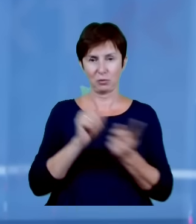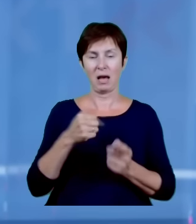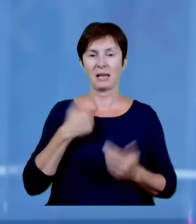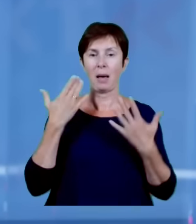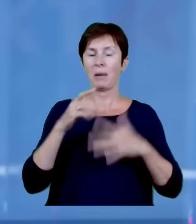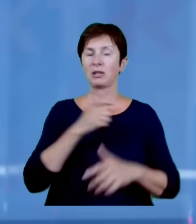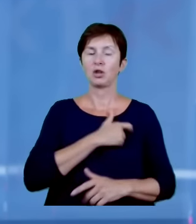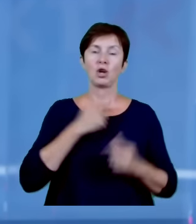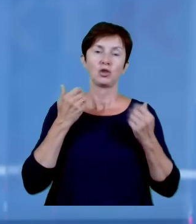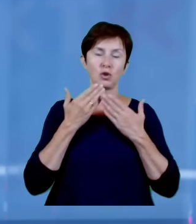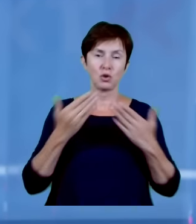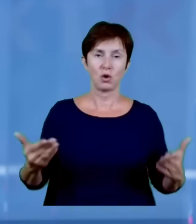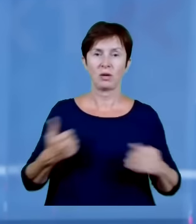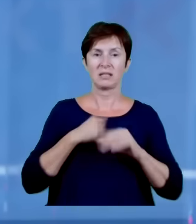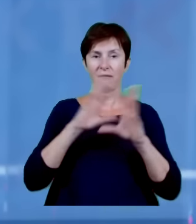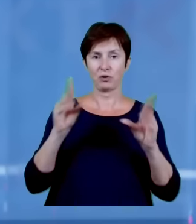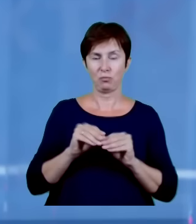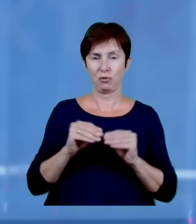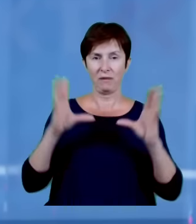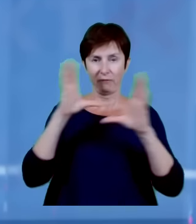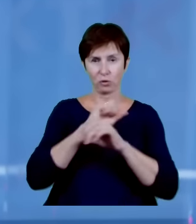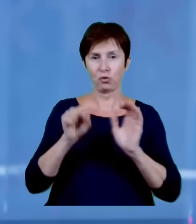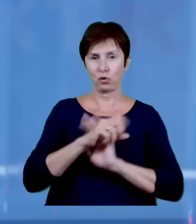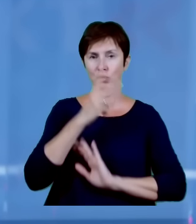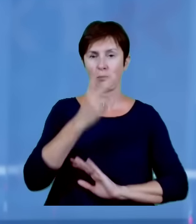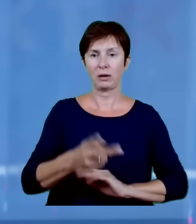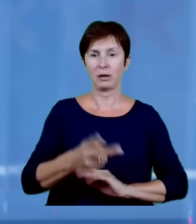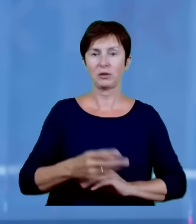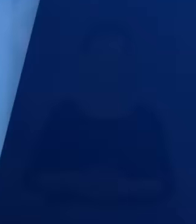za wspólnie spędzony wieczór i oczywiście do zobaczenia